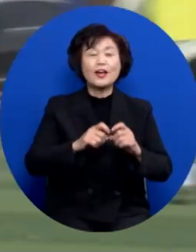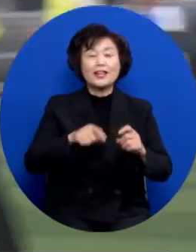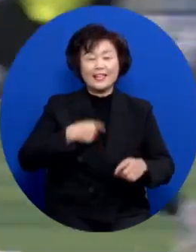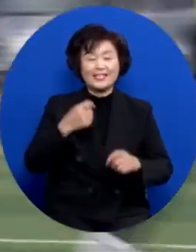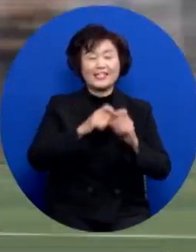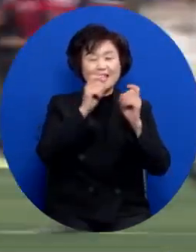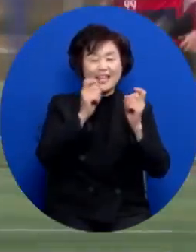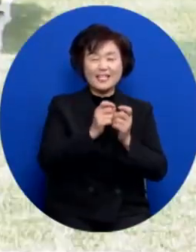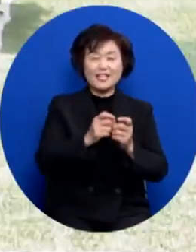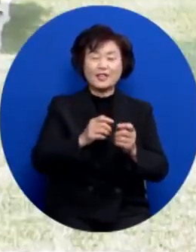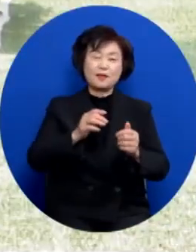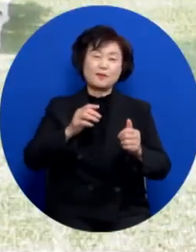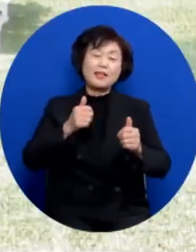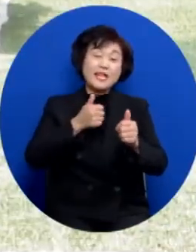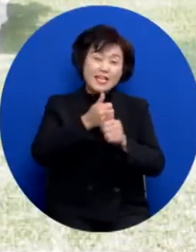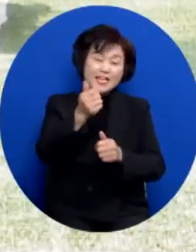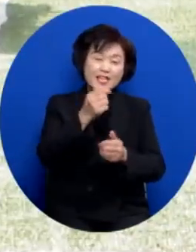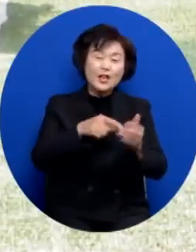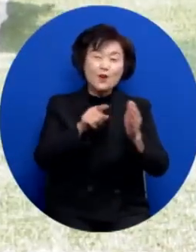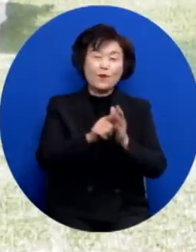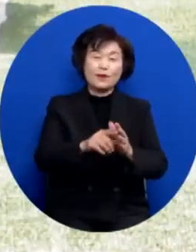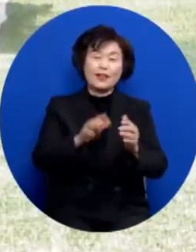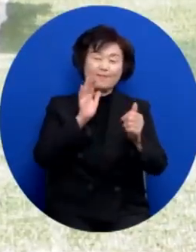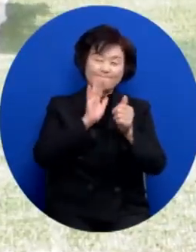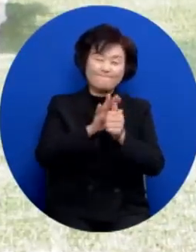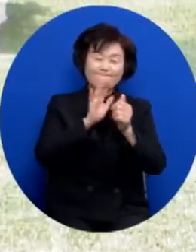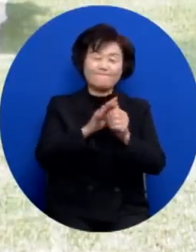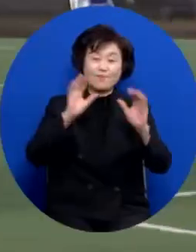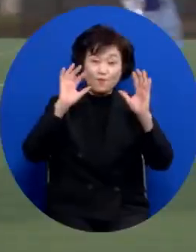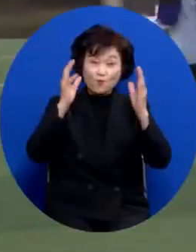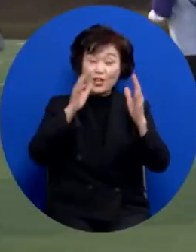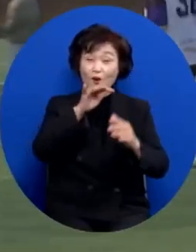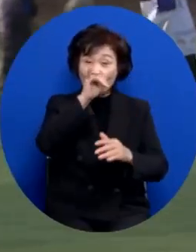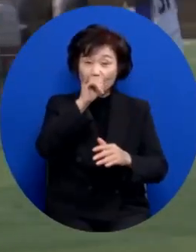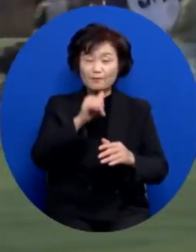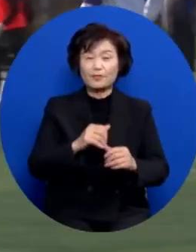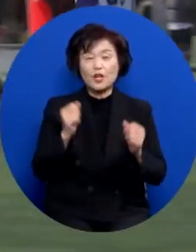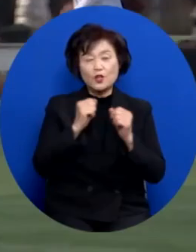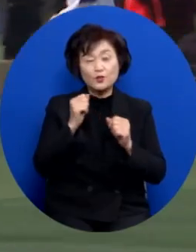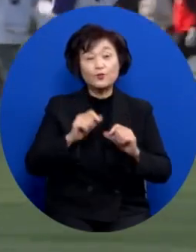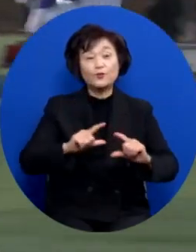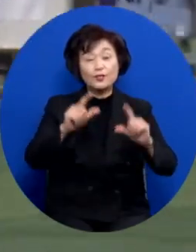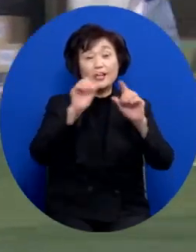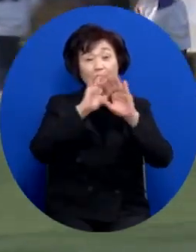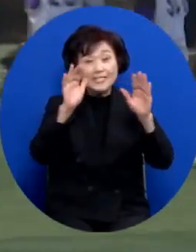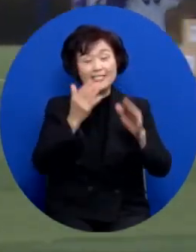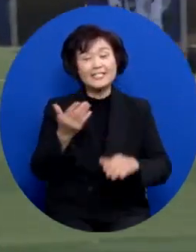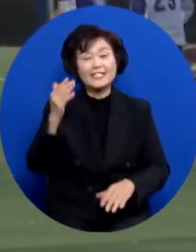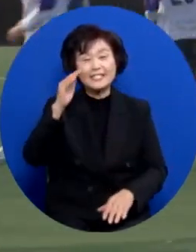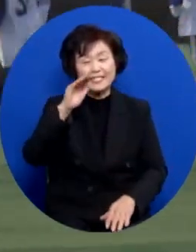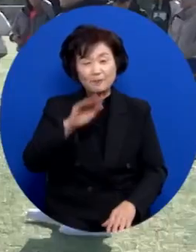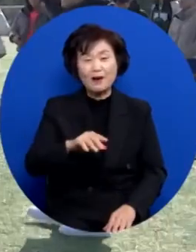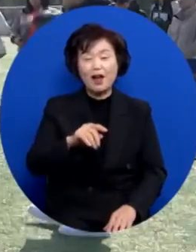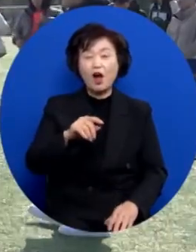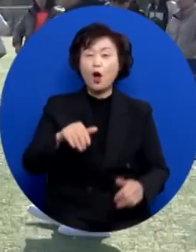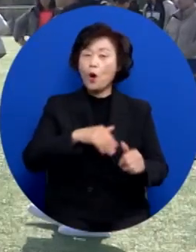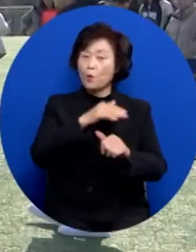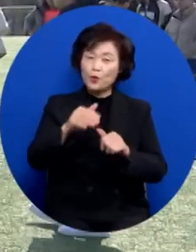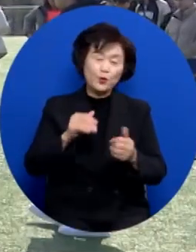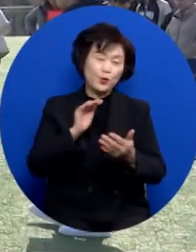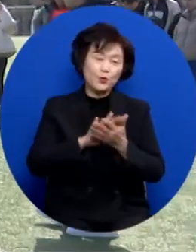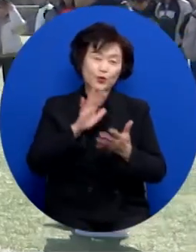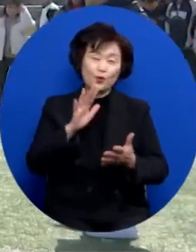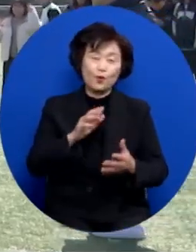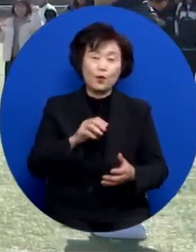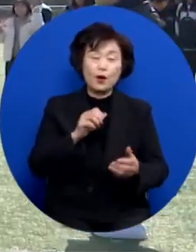바라며 목이 터져라 응원하는 청년들. 부쩍 쌀쌀해진 초겨울이지만 이들의 열정과 에너지는 뜨겁기만 합니다.